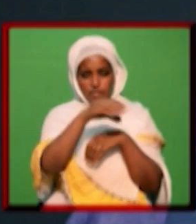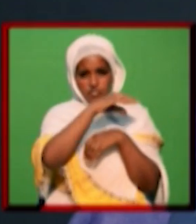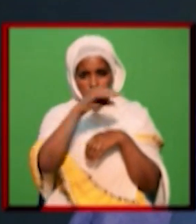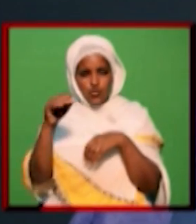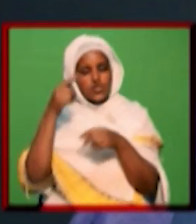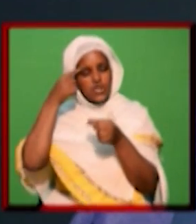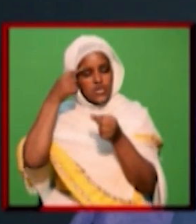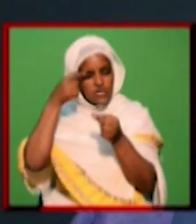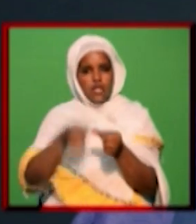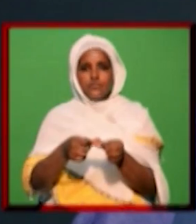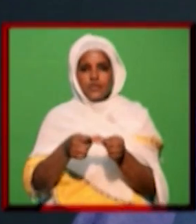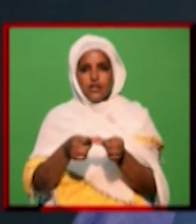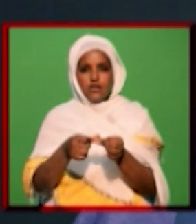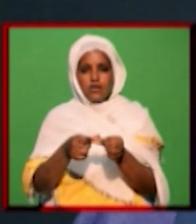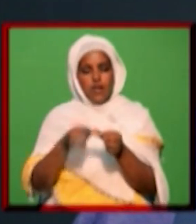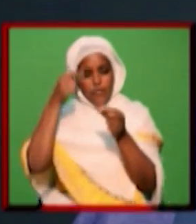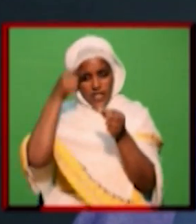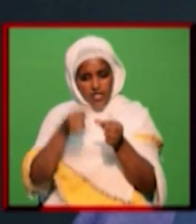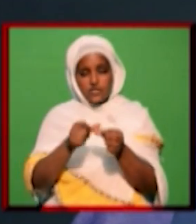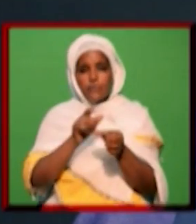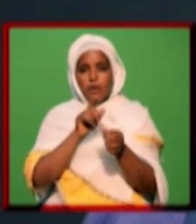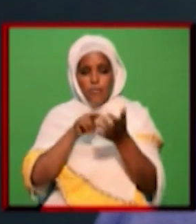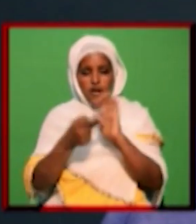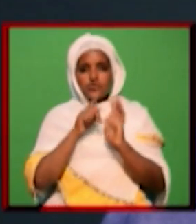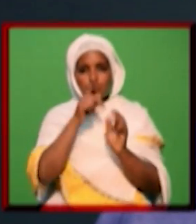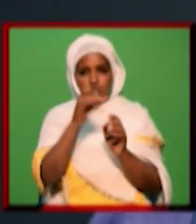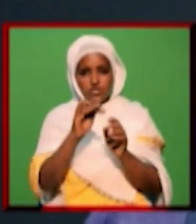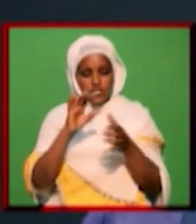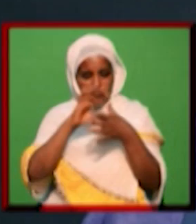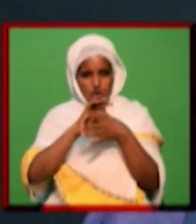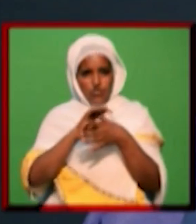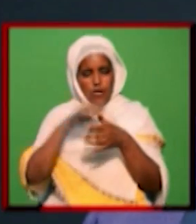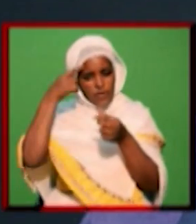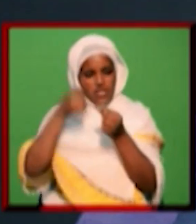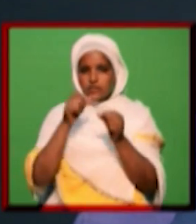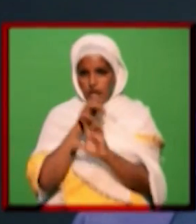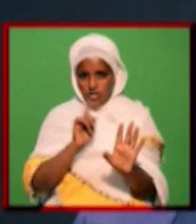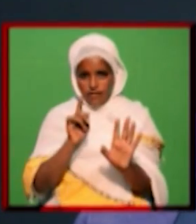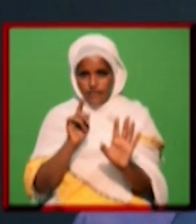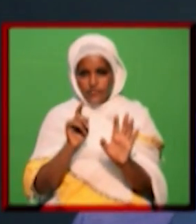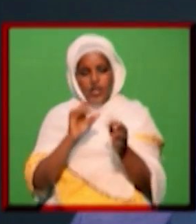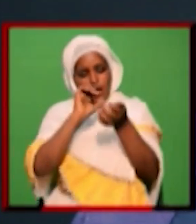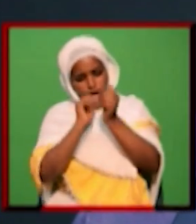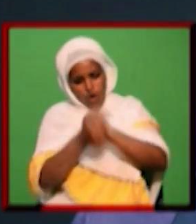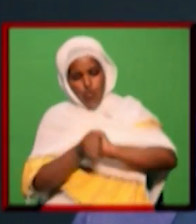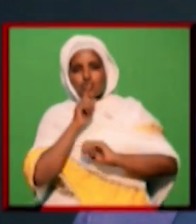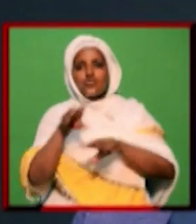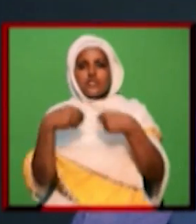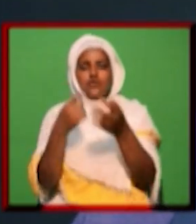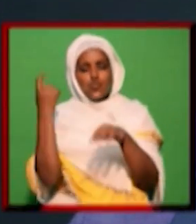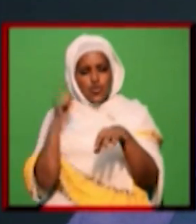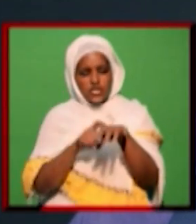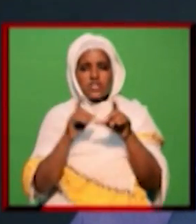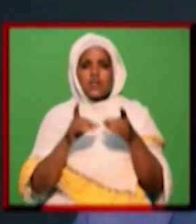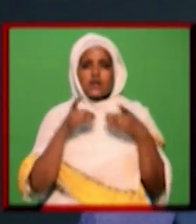መስቀሉን እናስብበታለን መታሰቢያ ማለት ይሄ እንጂ ስጋው ደሙ መታሰቢያ አይደለም አማናዊ አድርጎ ነው ለውጦ ነው የሰጣቸው ሁሉ